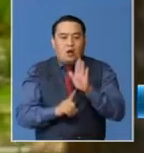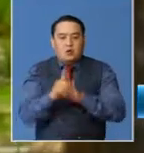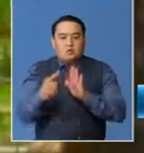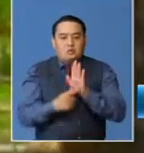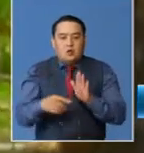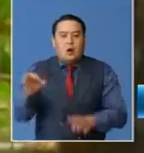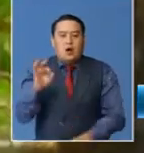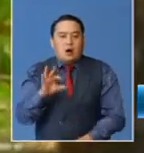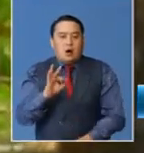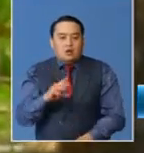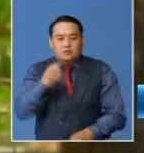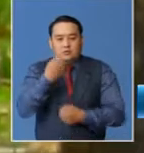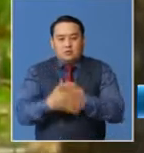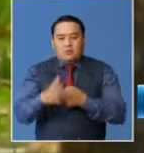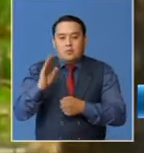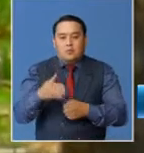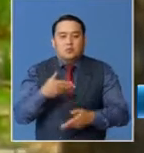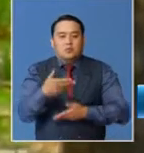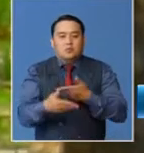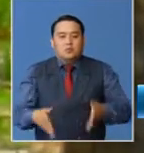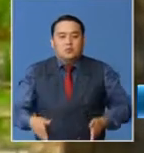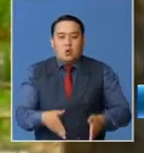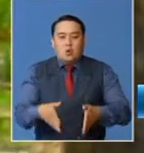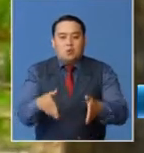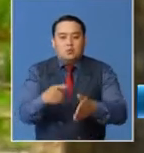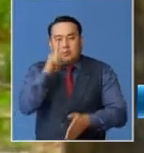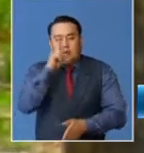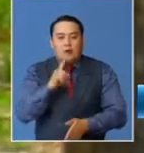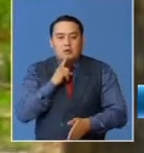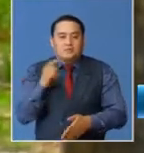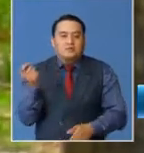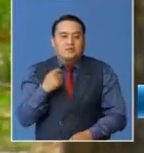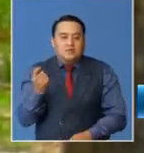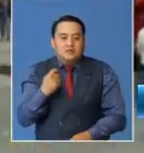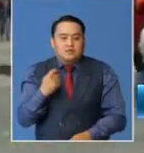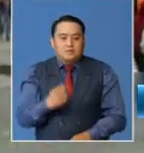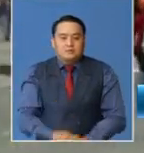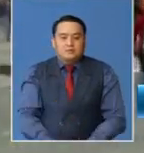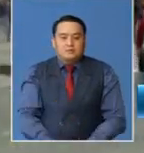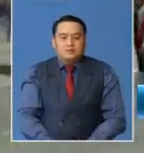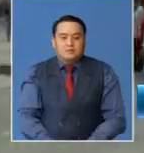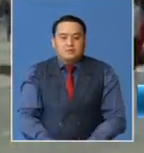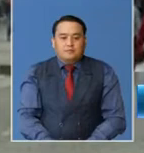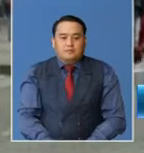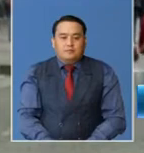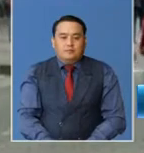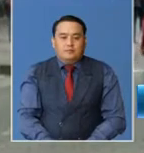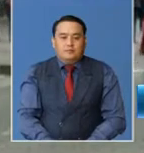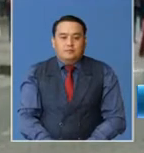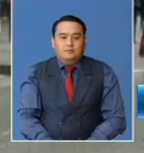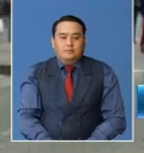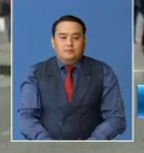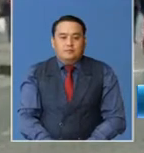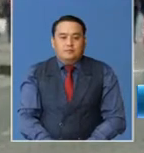7 октября центр Парижа станет пешеходной зоной один раз в месяц по воскресеньям. Обзор подготовлен Диной Буранбаевой по